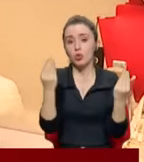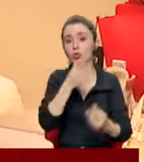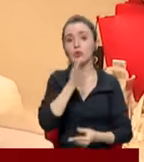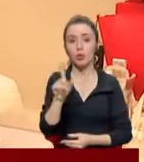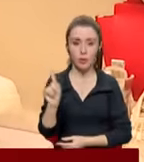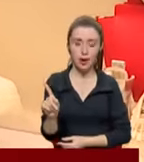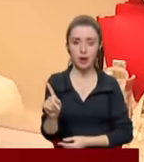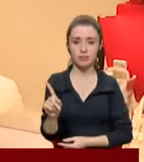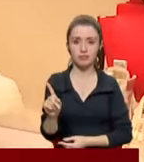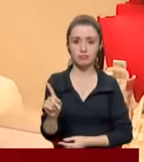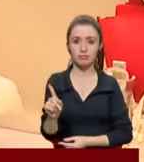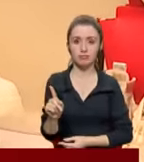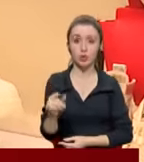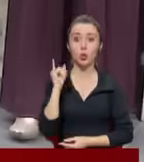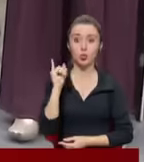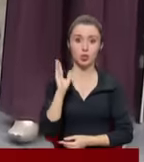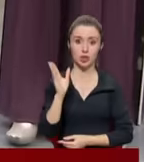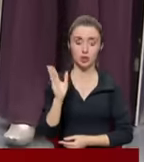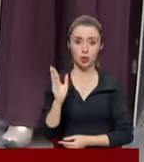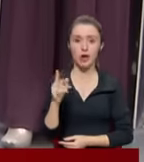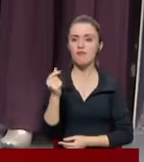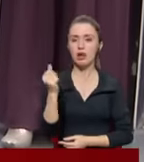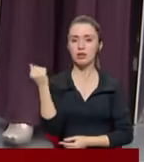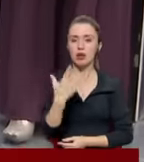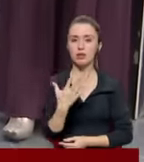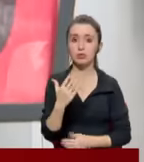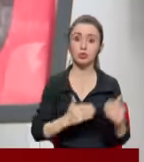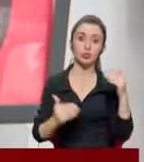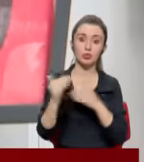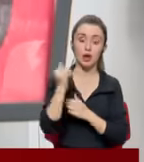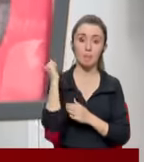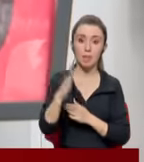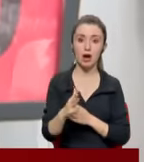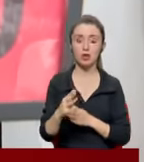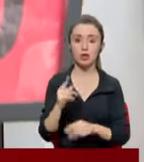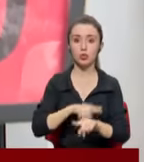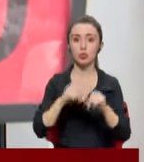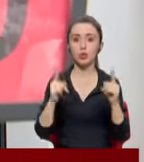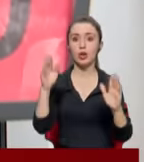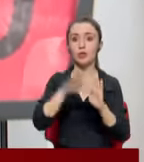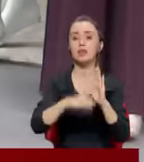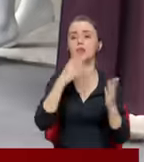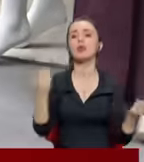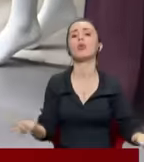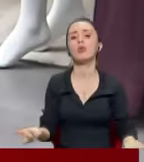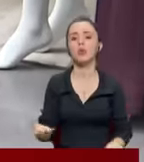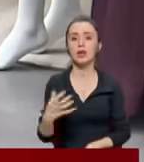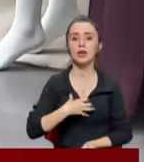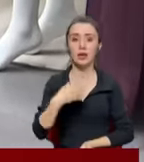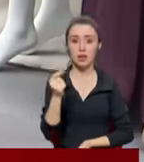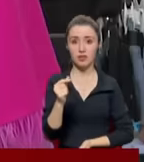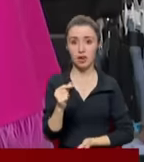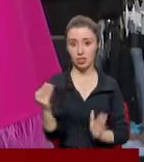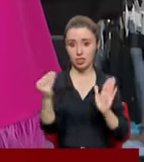bilmiyorum ama yani gidişat çok iyi değil Nasıl fiyatla çok yüksek yani sezon indirimi diye bir şey yok aslında kendi fiyatını